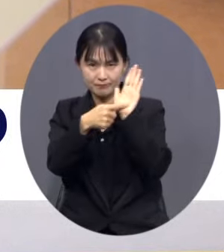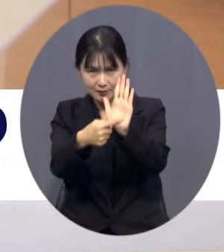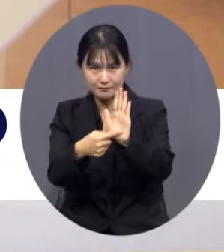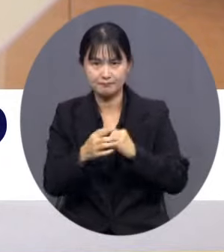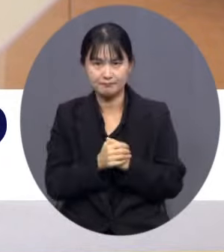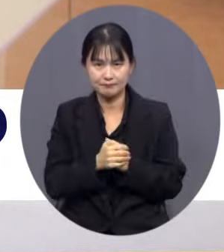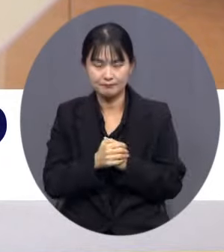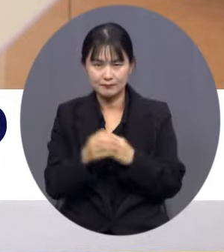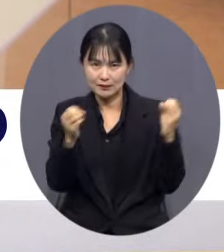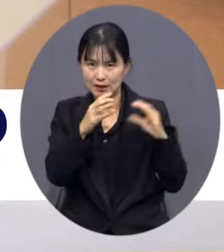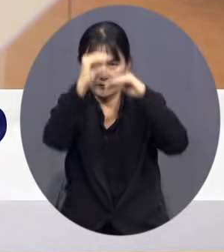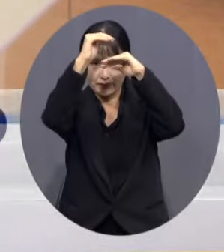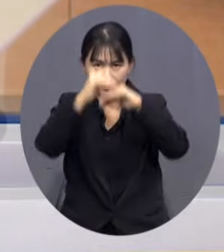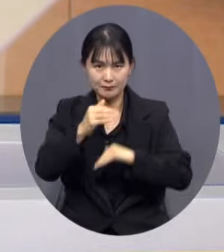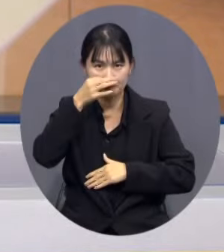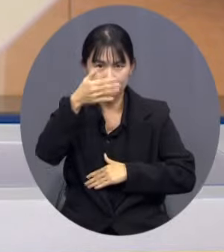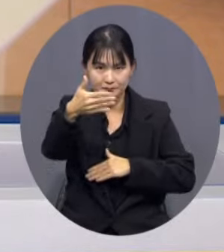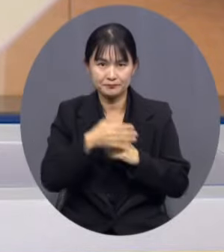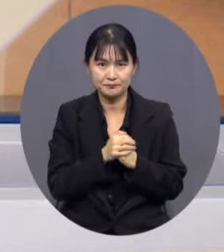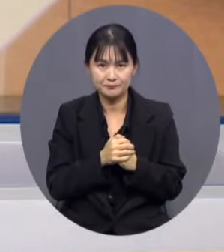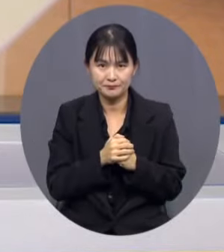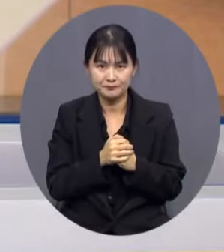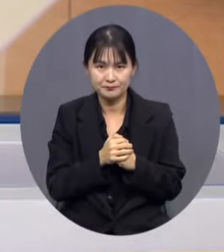대담 내용을 박주현 기자가 정리해봤습니다.